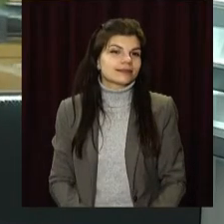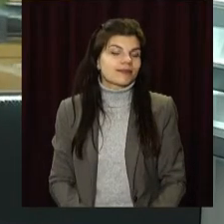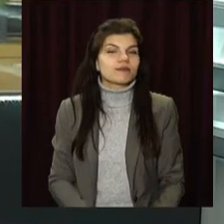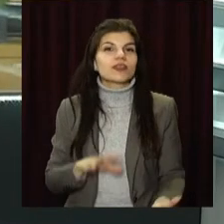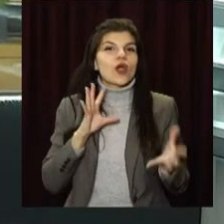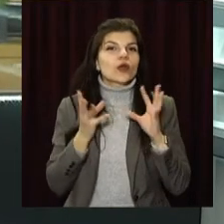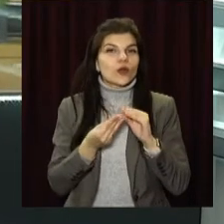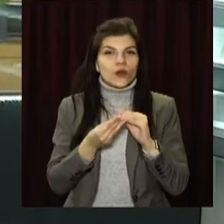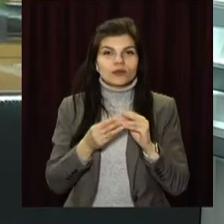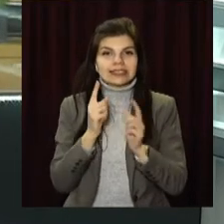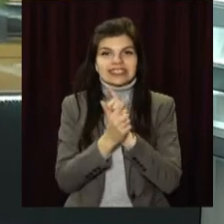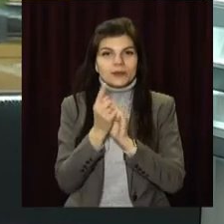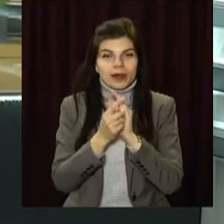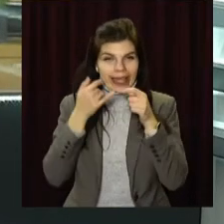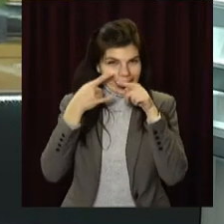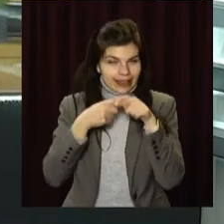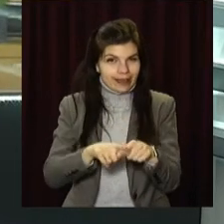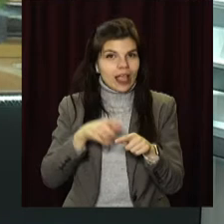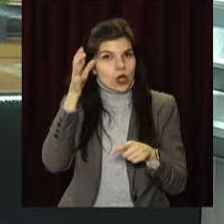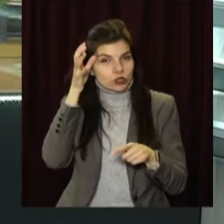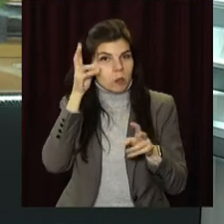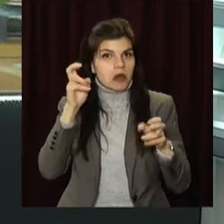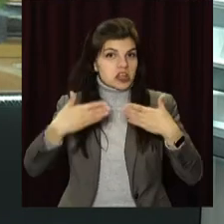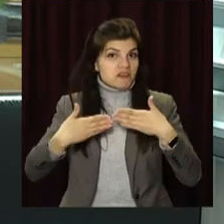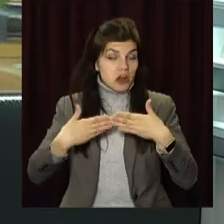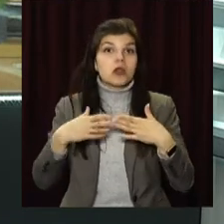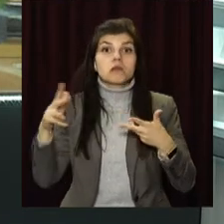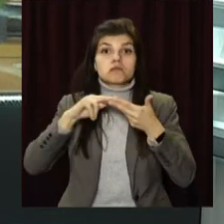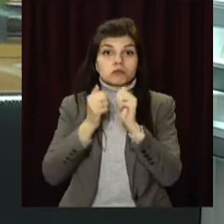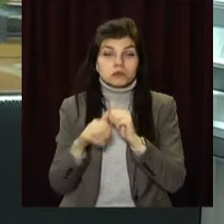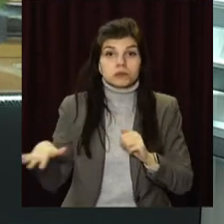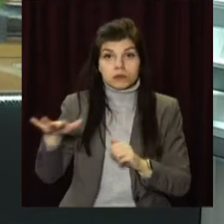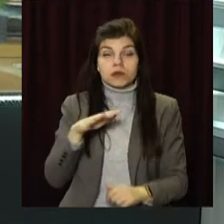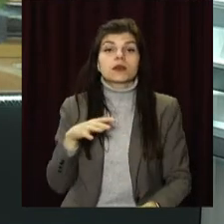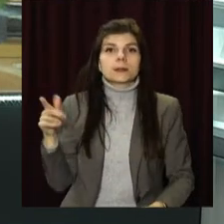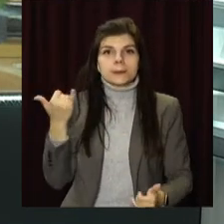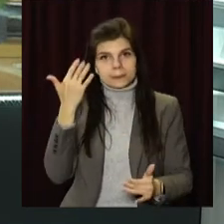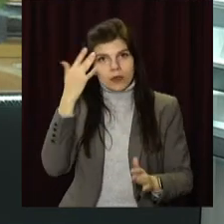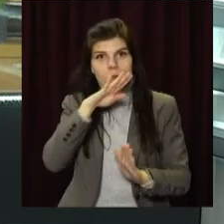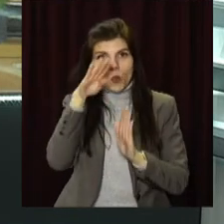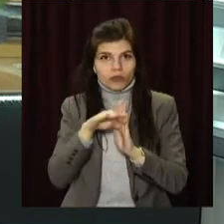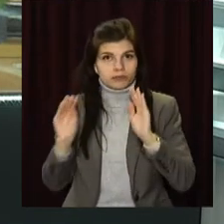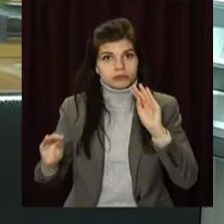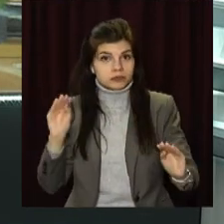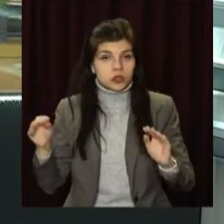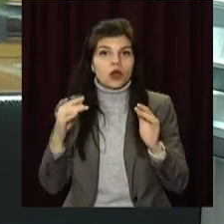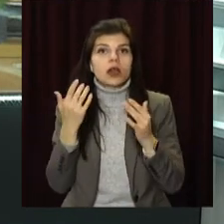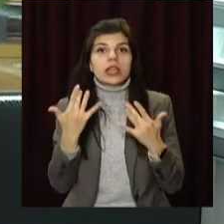Комплексна заміна комунікацій та технологія «Розумні двері». Так у Кам'янському комунальники ремонтують підвали. В одному з